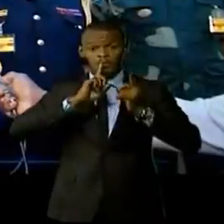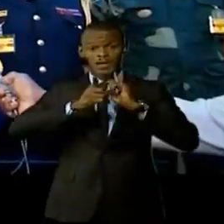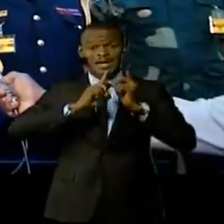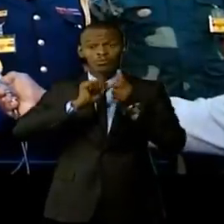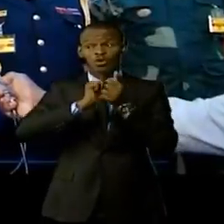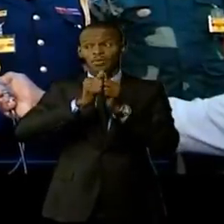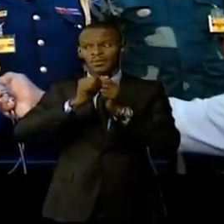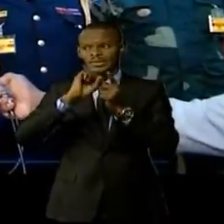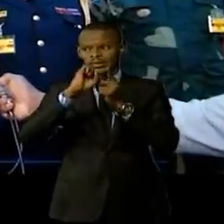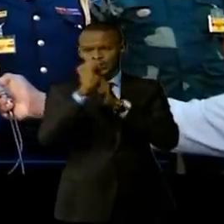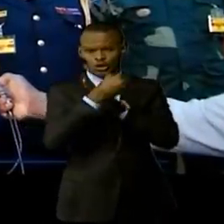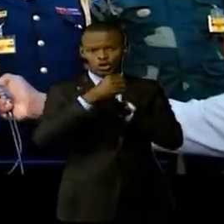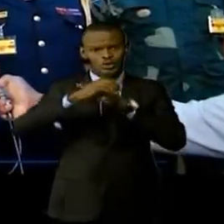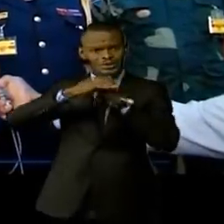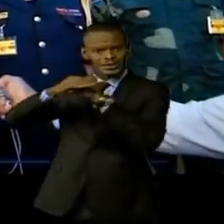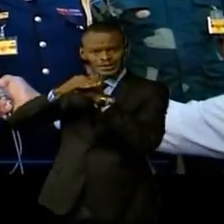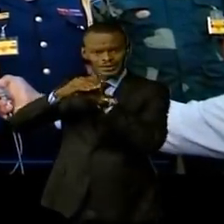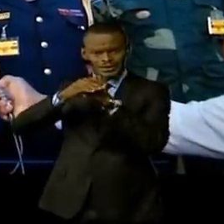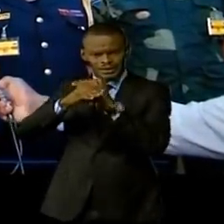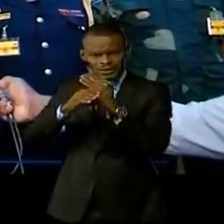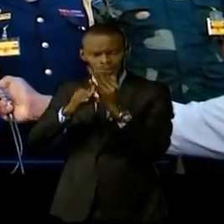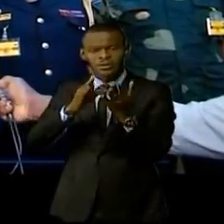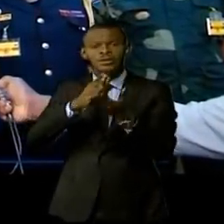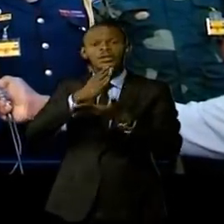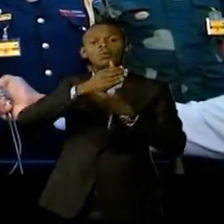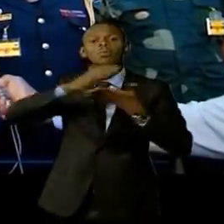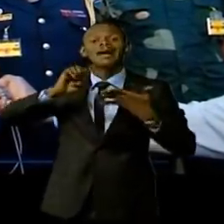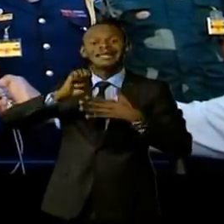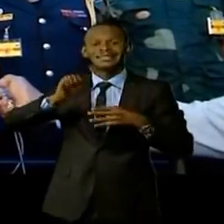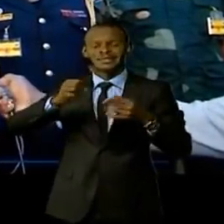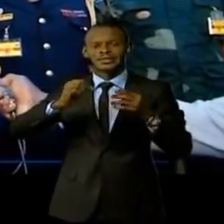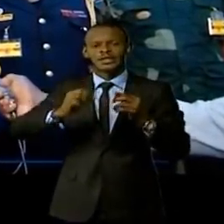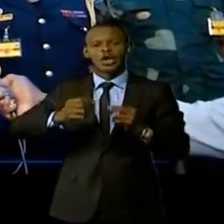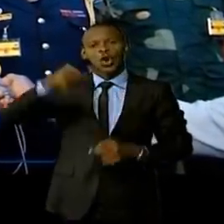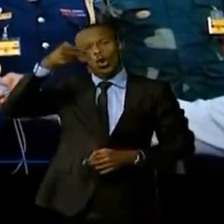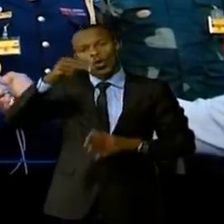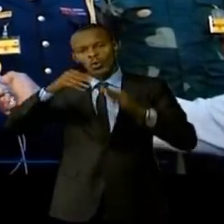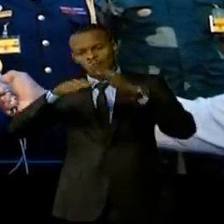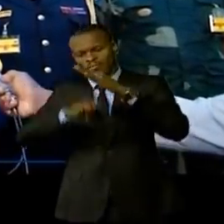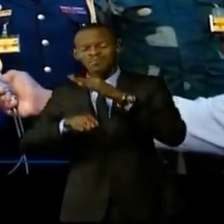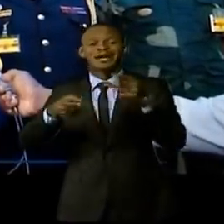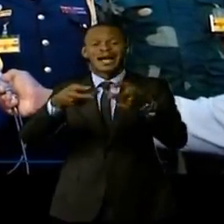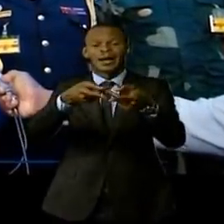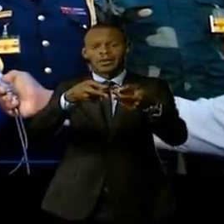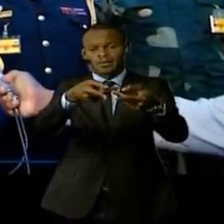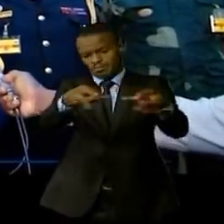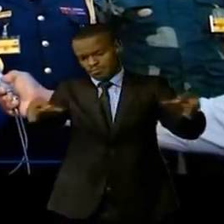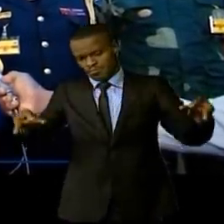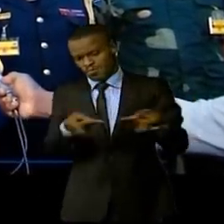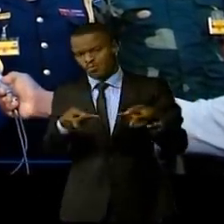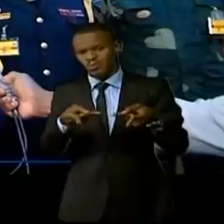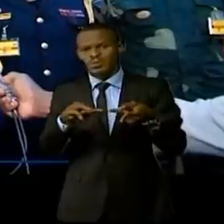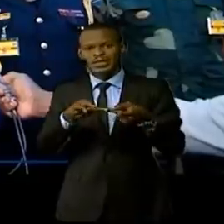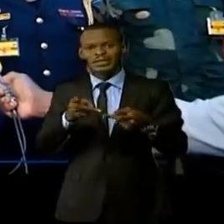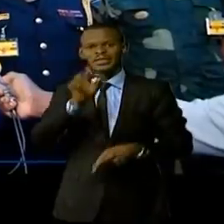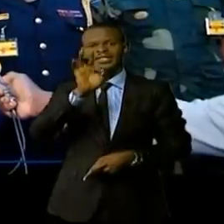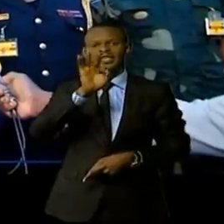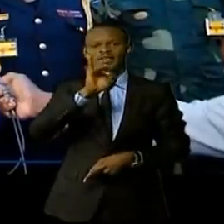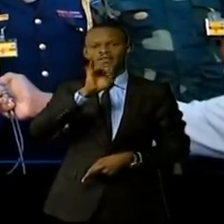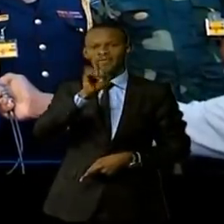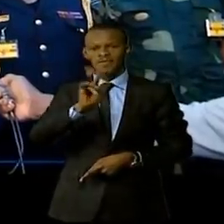qui prévaut dans le moyen et haut plateau Ouvira, Fizi, au sud